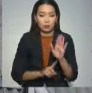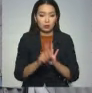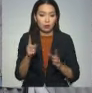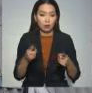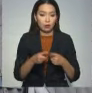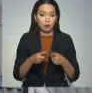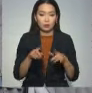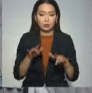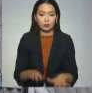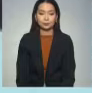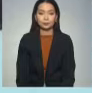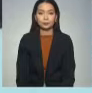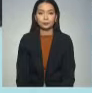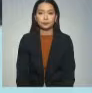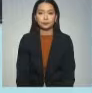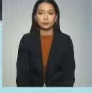қозғалды.